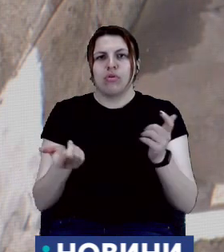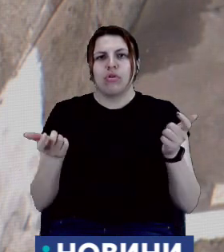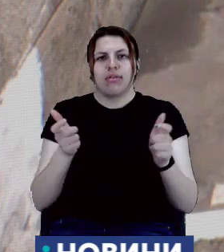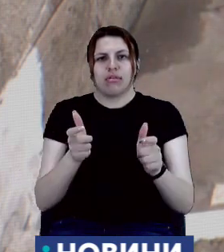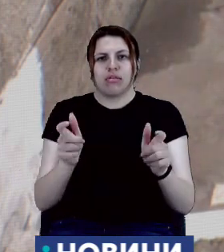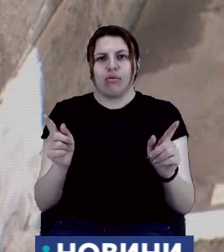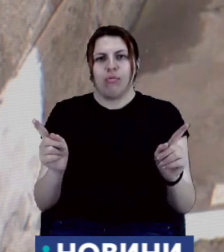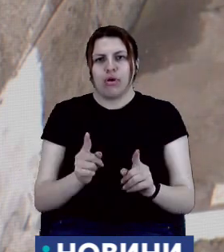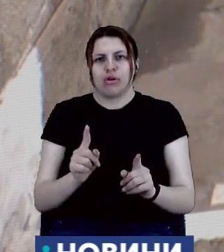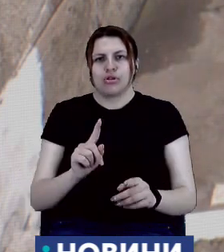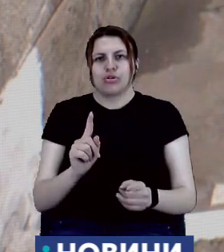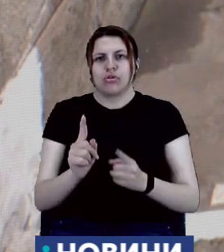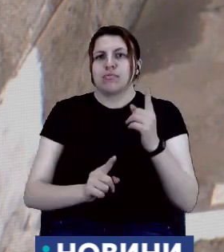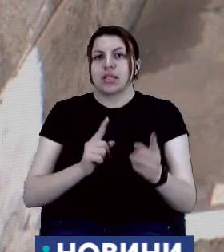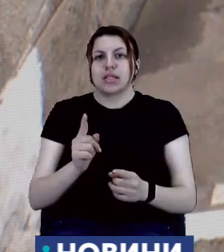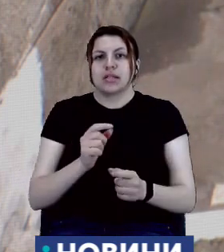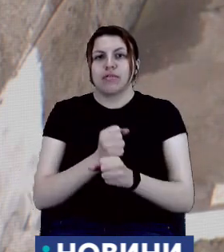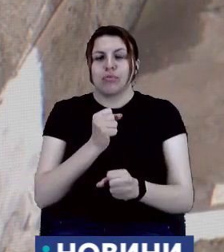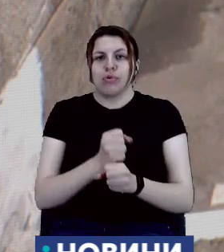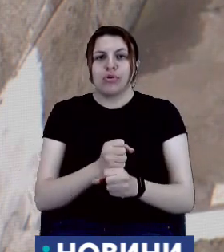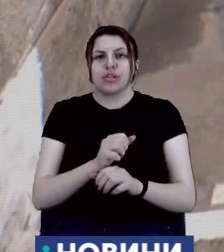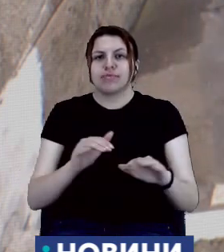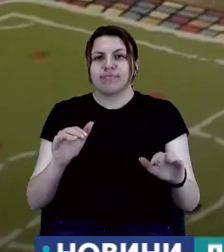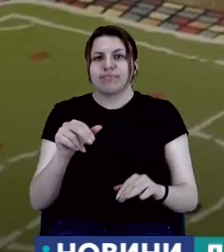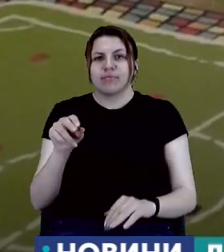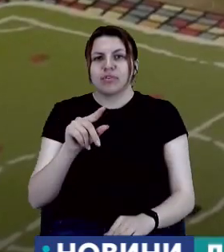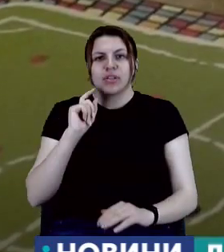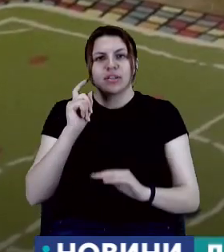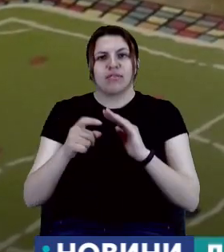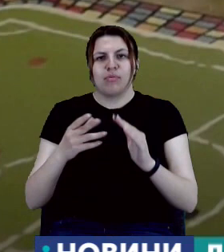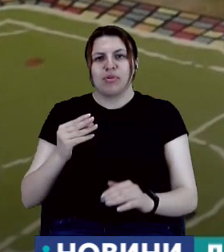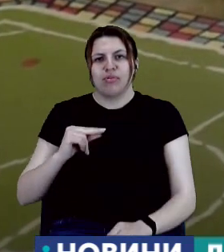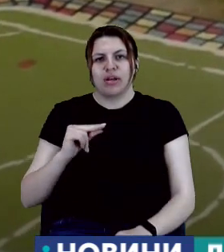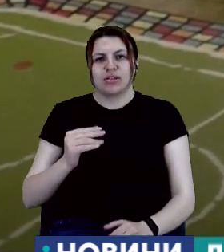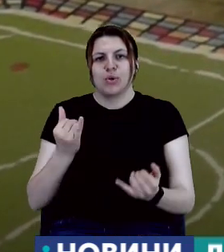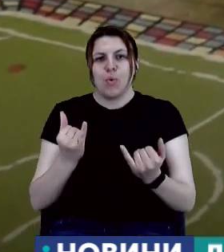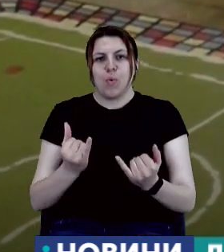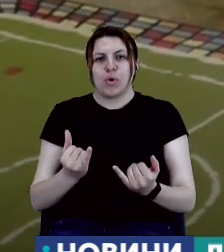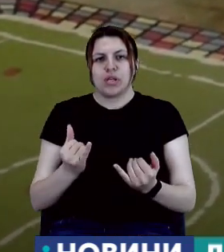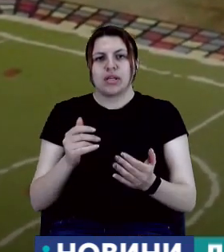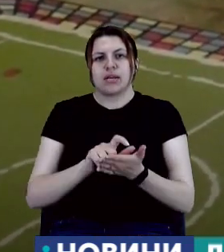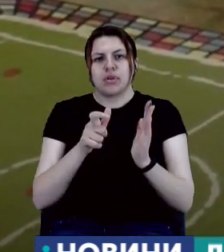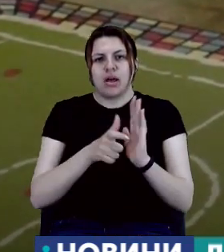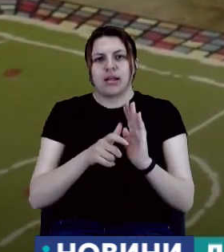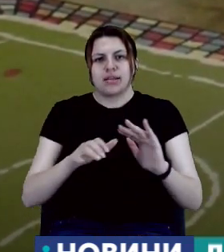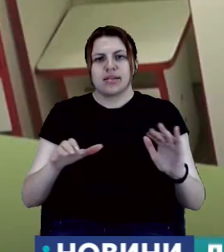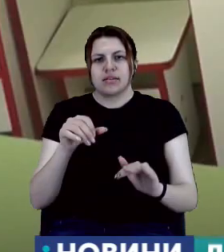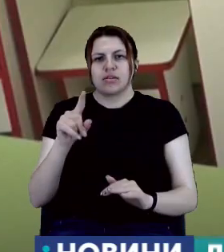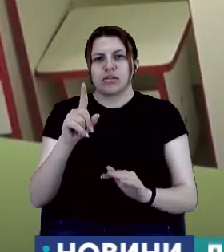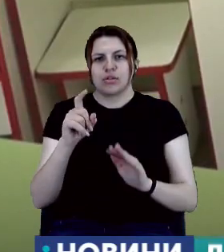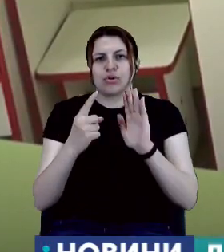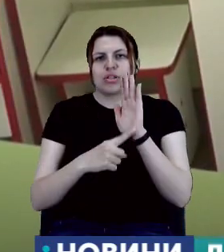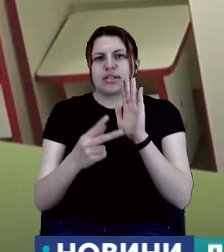роботі дошкільних закладів, дізнавалися мої колеги. Сьогодні кімнати дитячого садочка номер 163